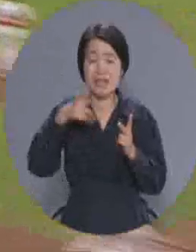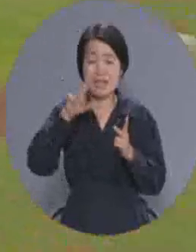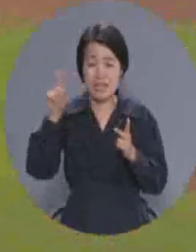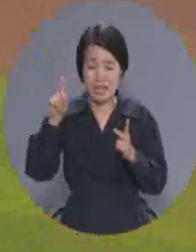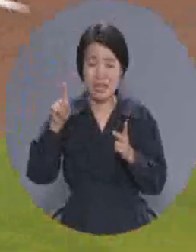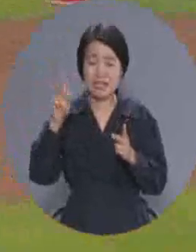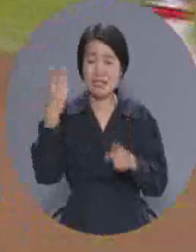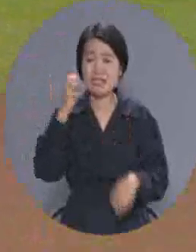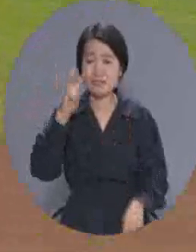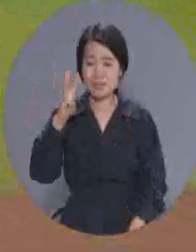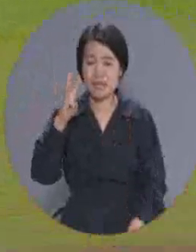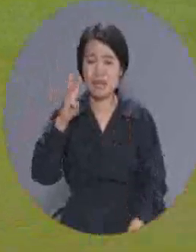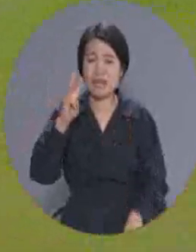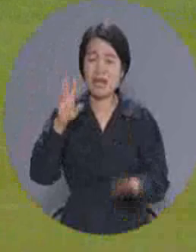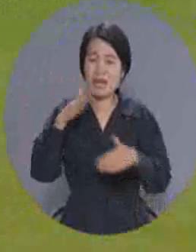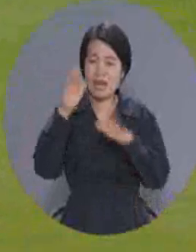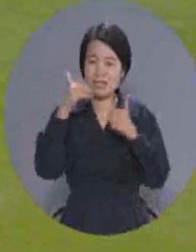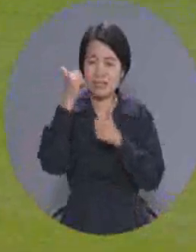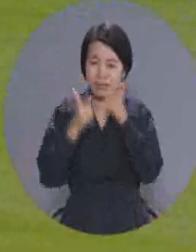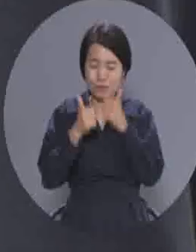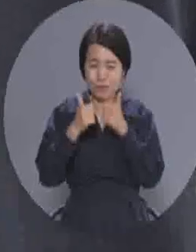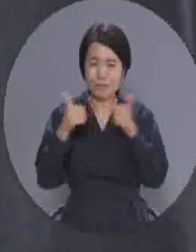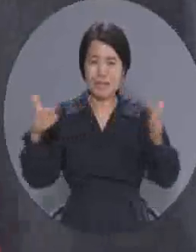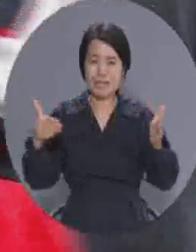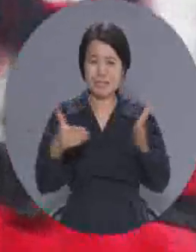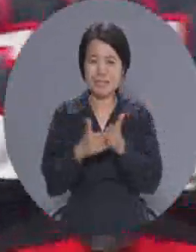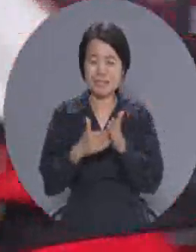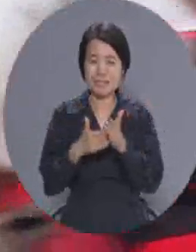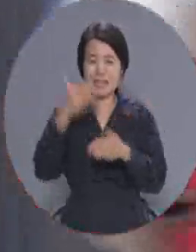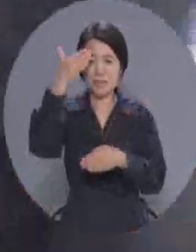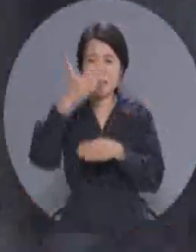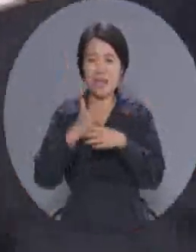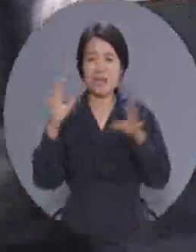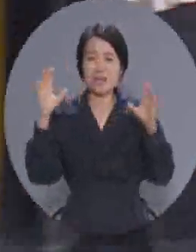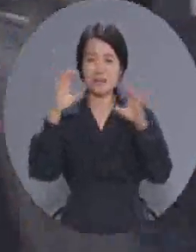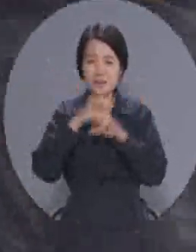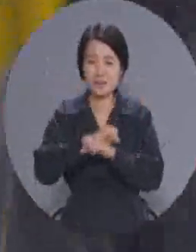타이거즈의 2023년 시즌이 마무리되고 있습니다. MBC 뉴스 한신구입니다.